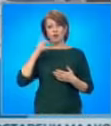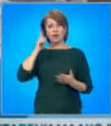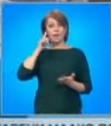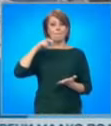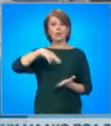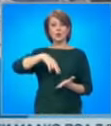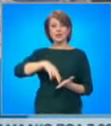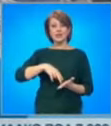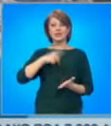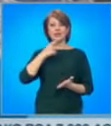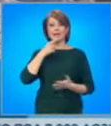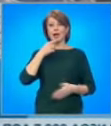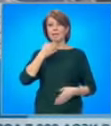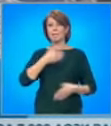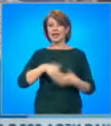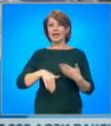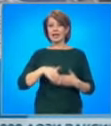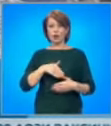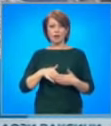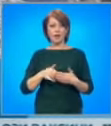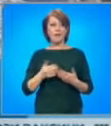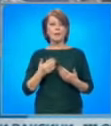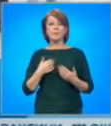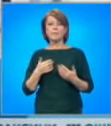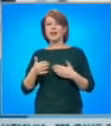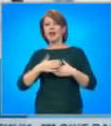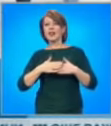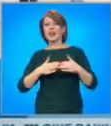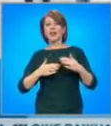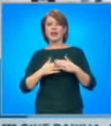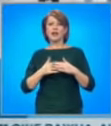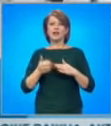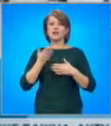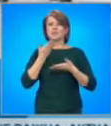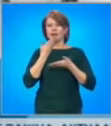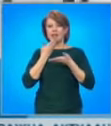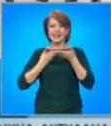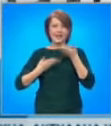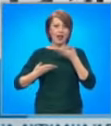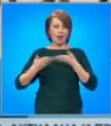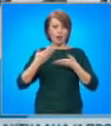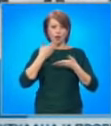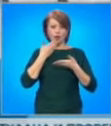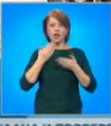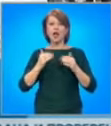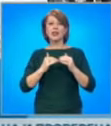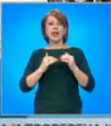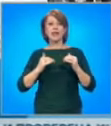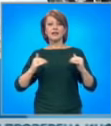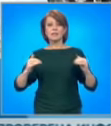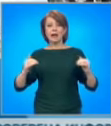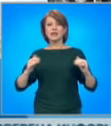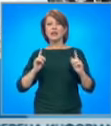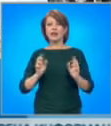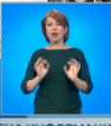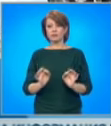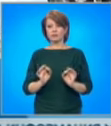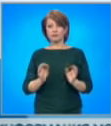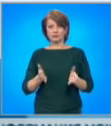Македония. Ние надграждаме с много по-конструктивен диалог на база на реални действия. Когато вече